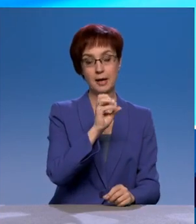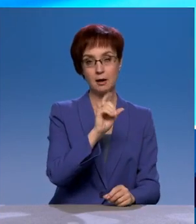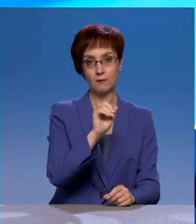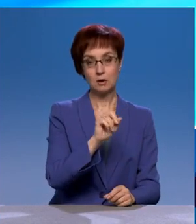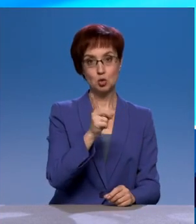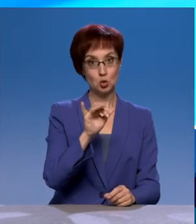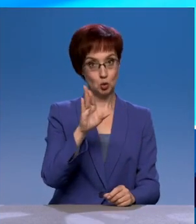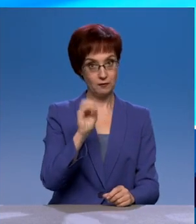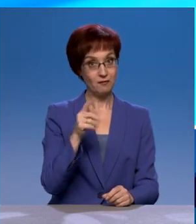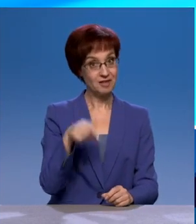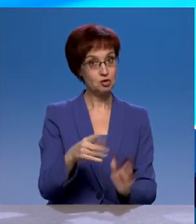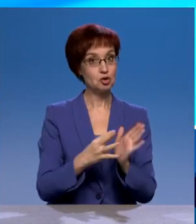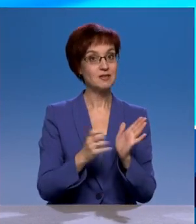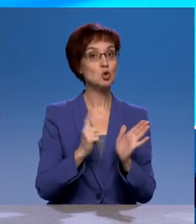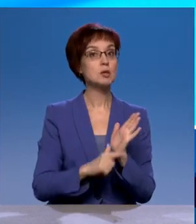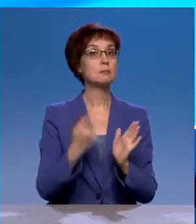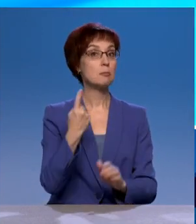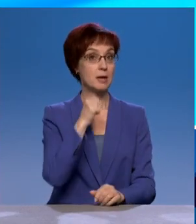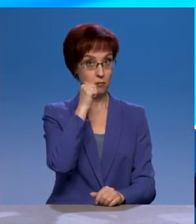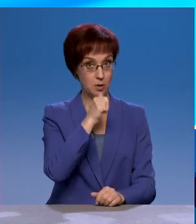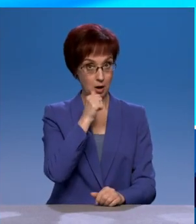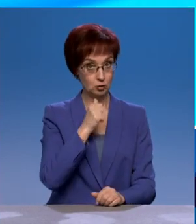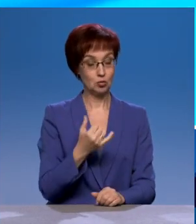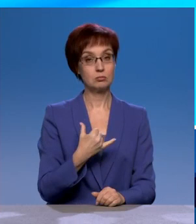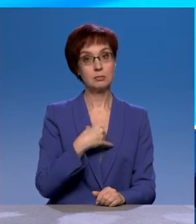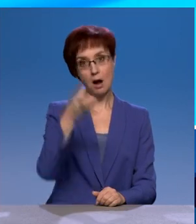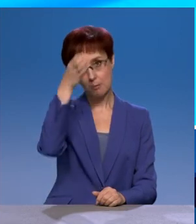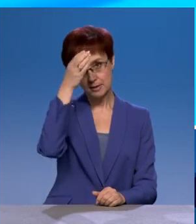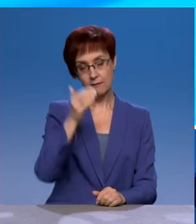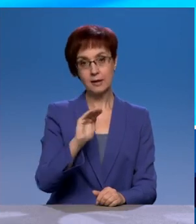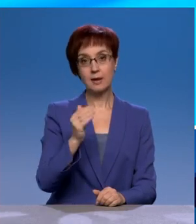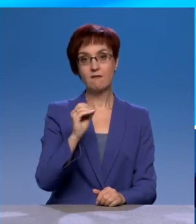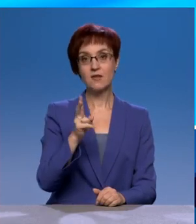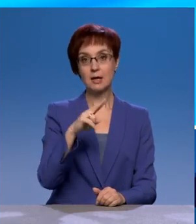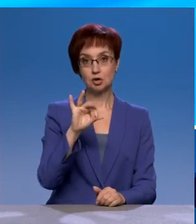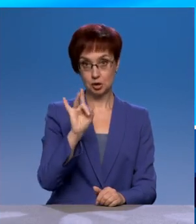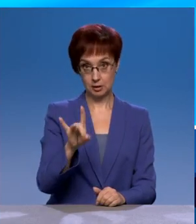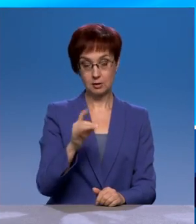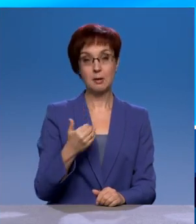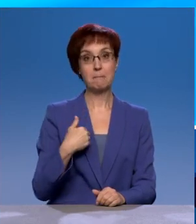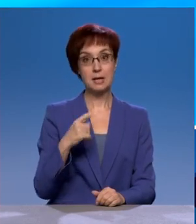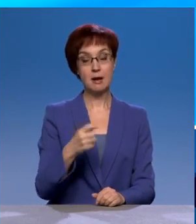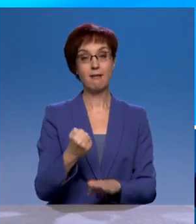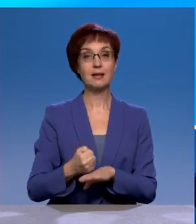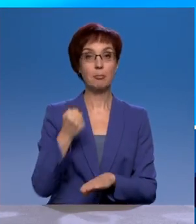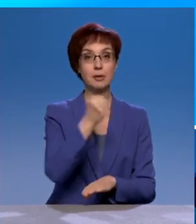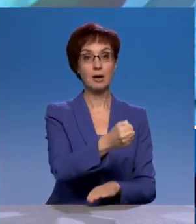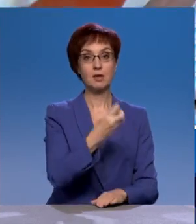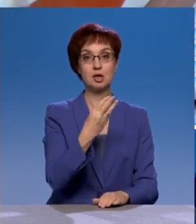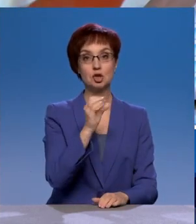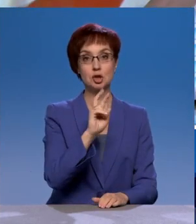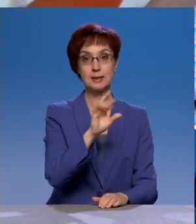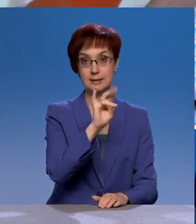1971 году. Я по образованию фельдшер. И меня направили в Шексну. Я там